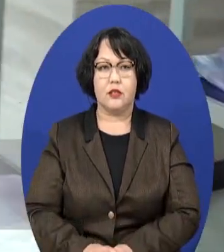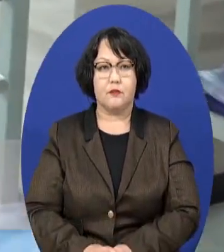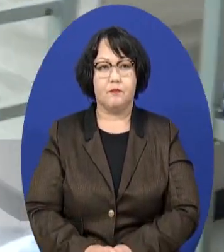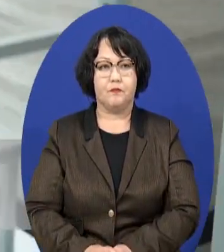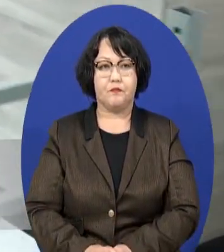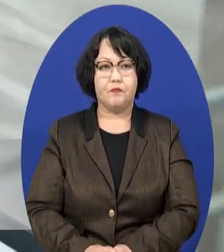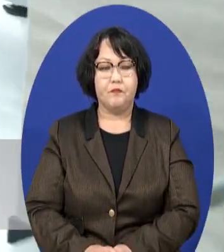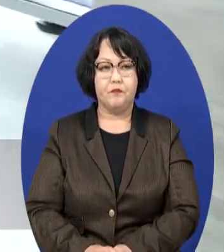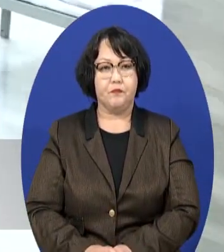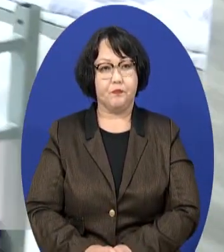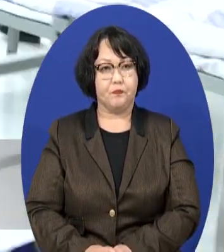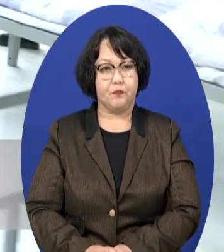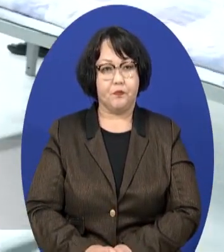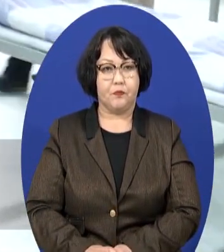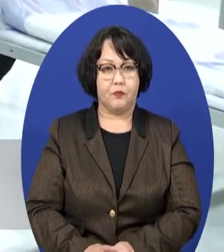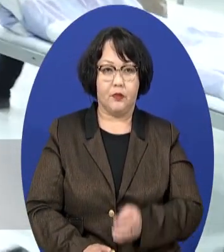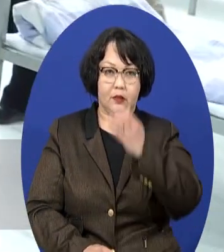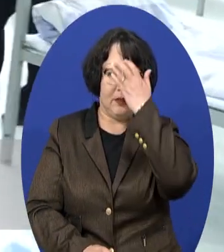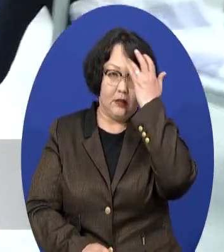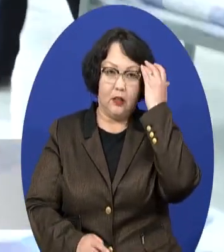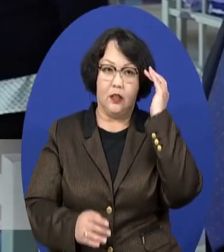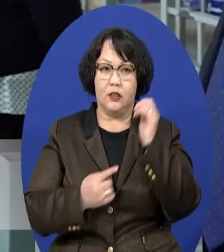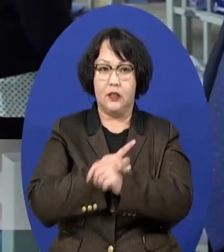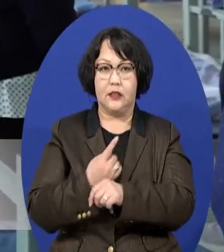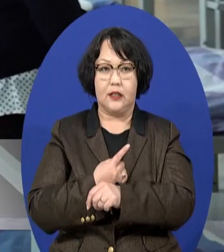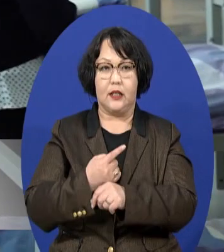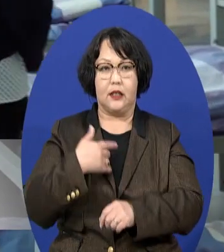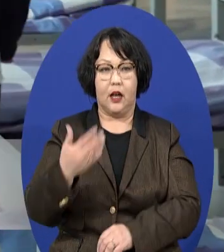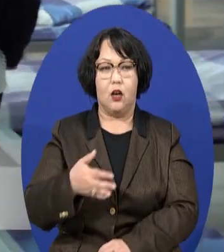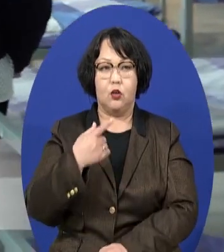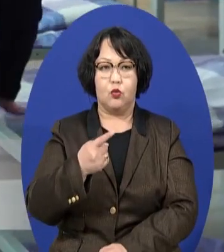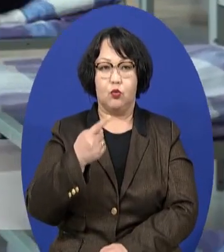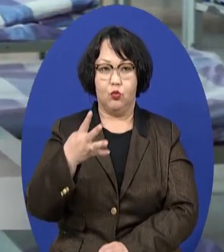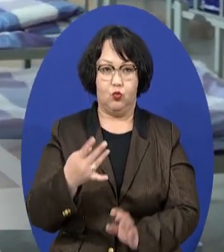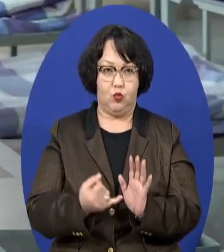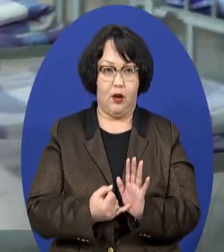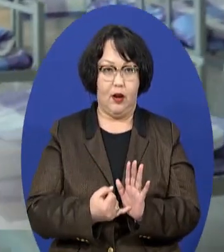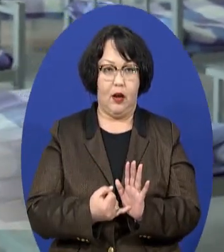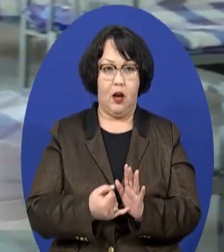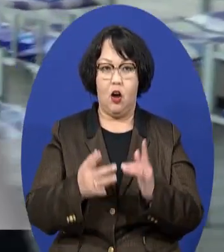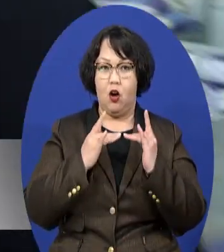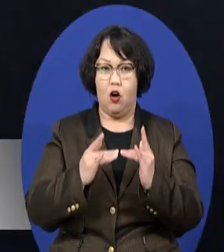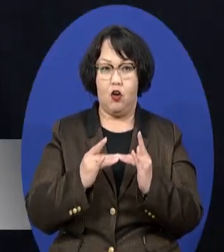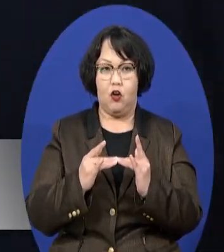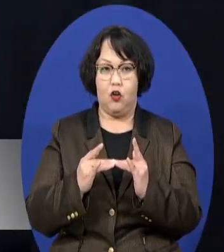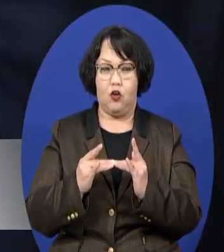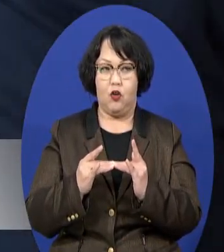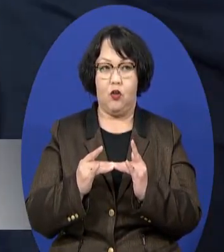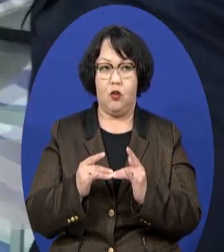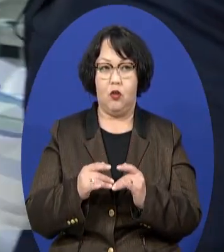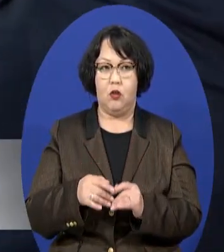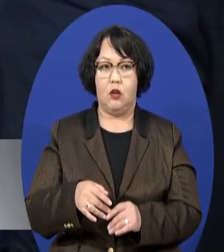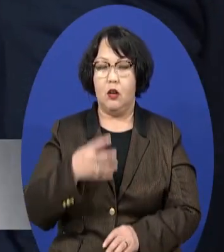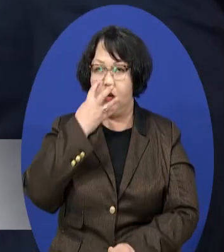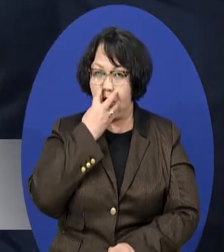Зүгүр гарааны үйлдвэрлэлээр зүсэлт хийж байгаа. Тэгээд одоо нэг цагийн дараа хэд нийтдээ 146 ор ажиллана. За яг